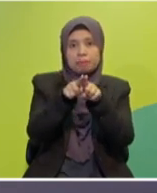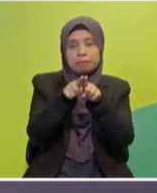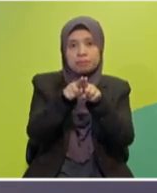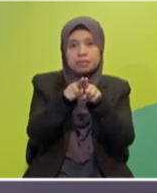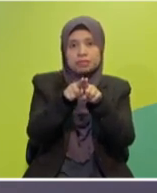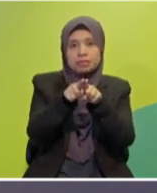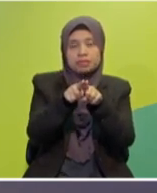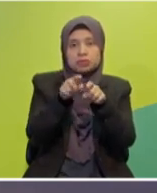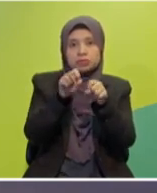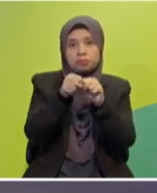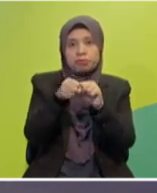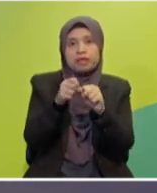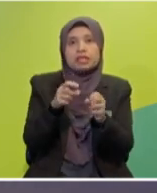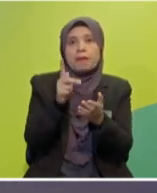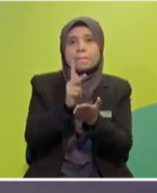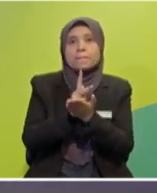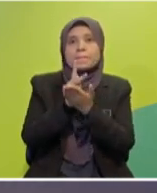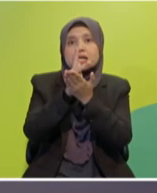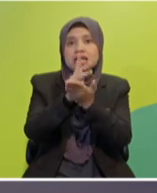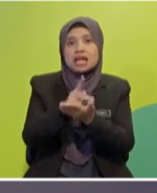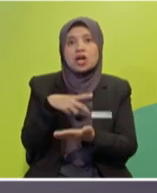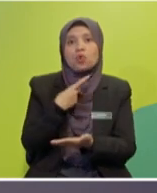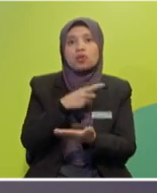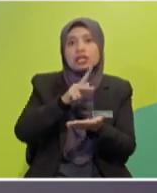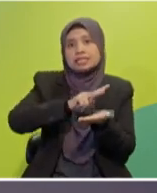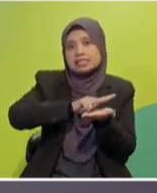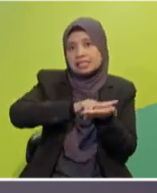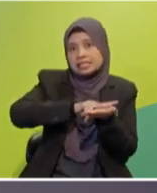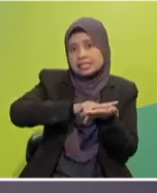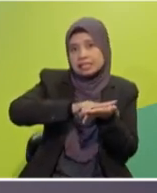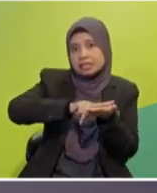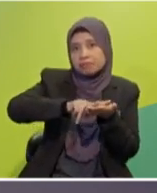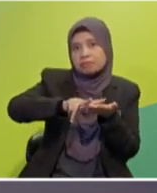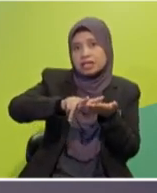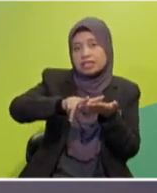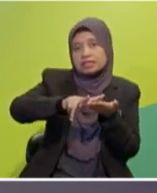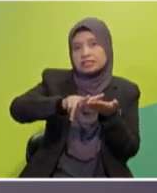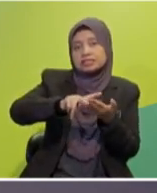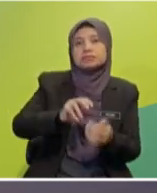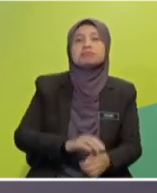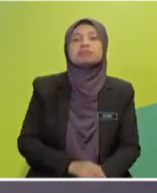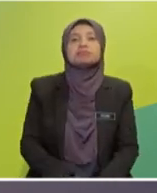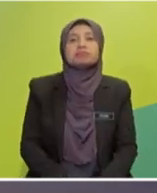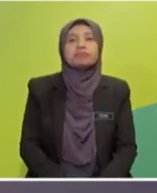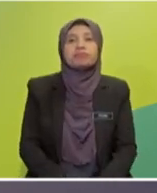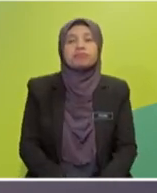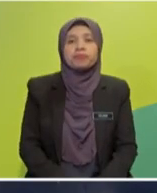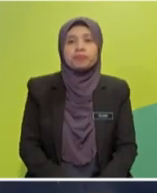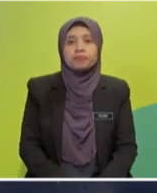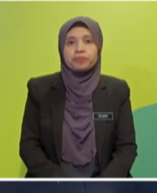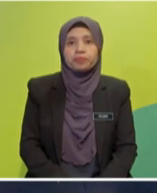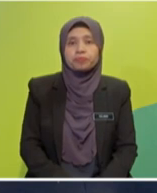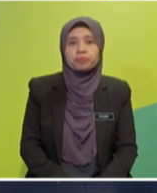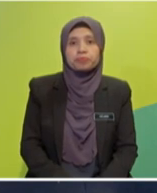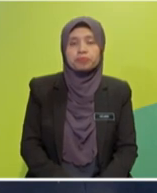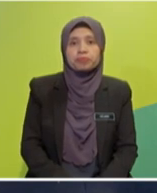punya perahu kemas. Kena kemaskan bahagian sini. Dah kemaskan dah? Dah, cikgu. Saya tekan betul-betul. Tekan dulu